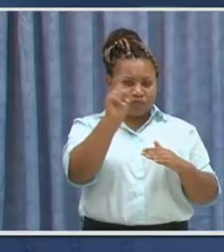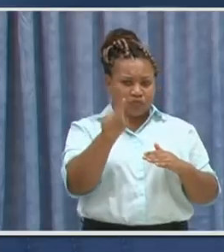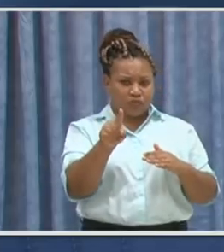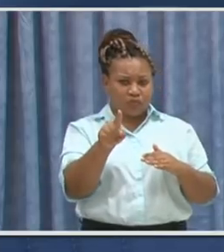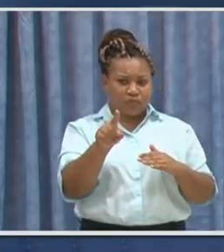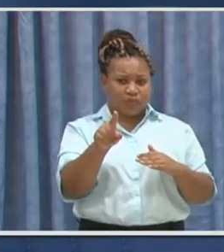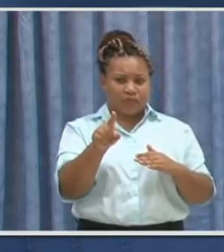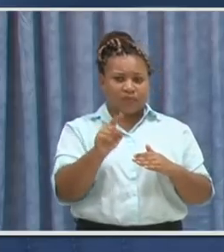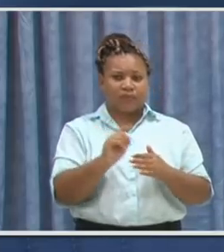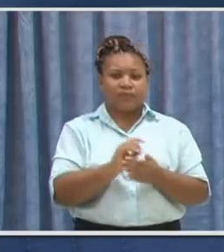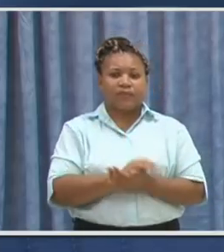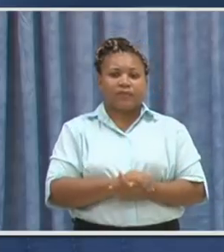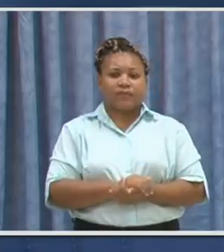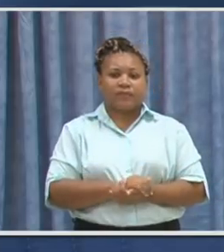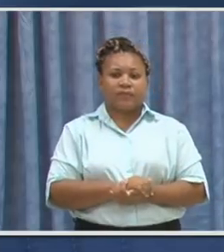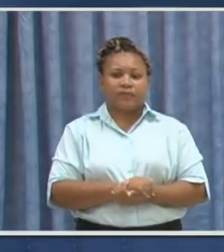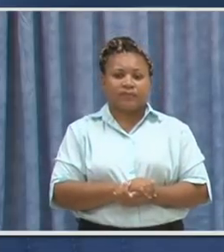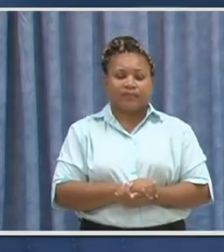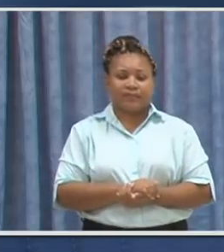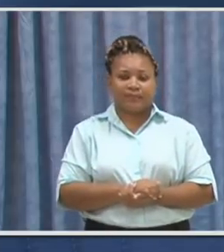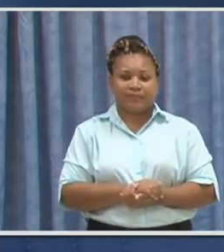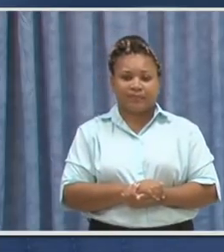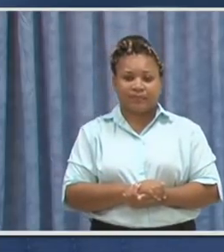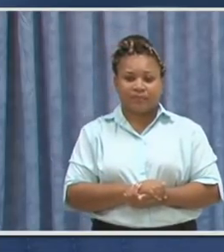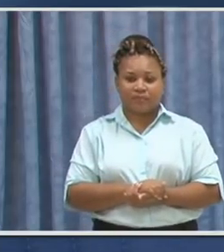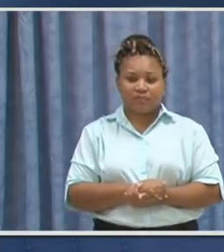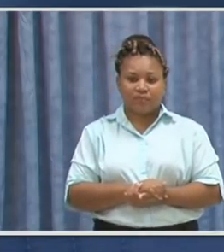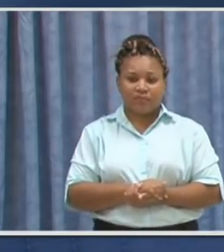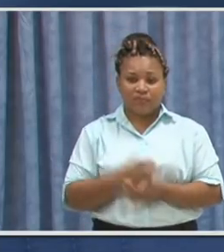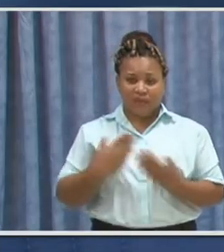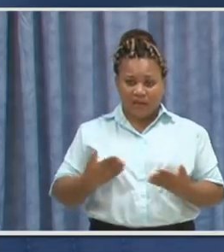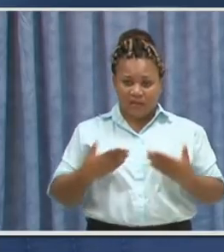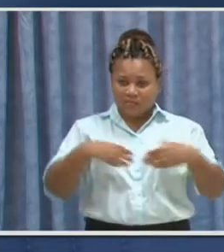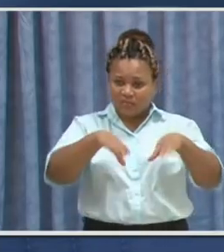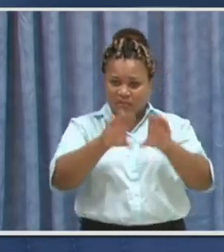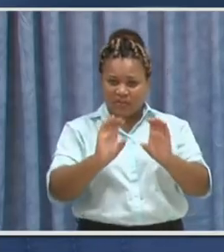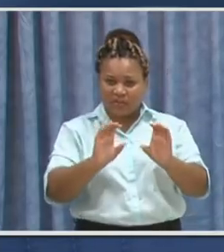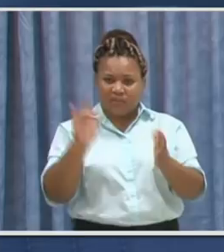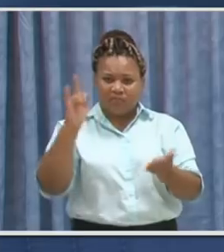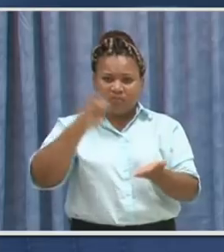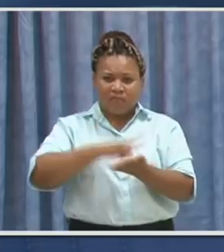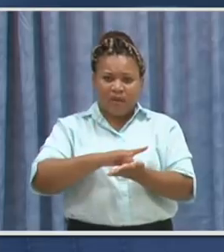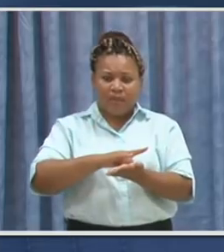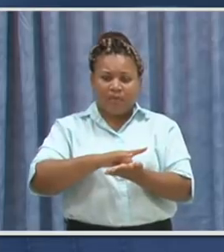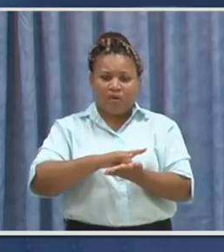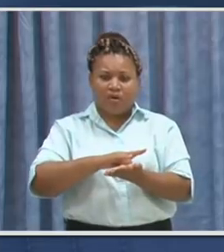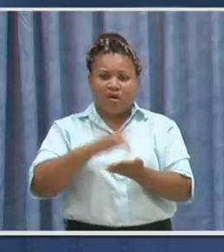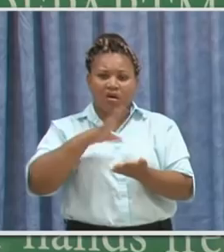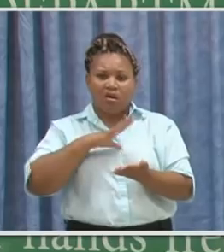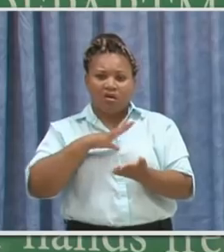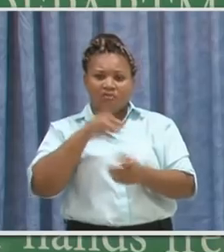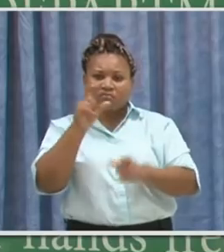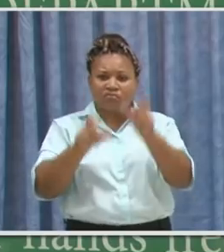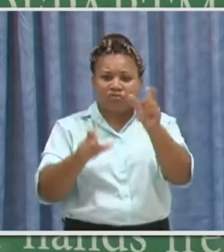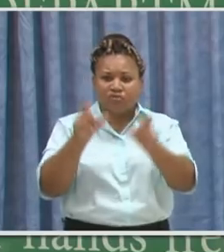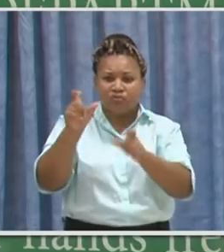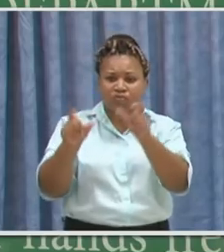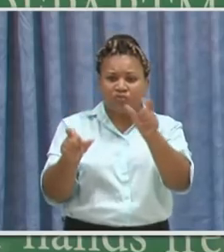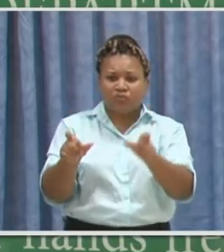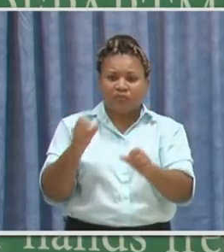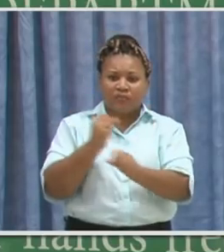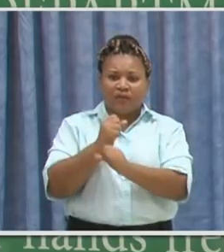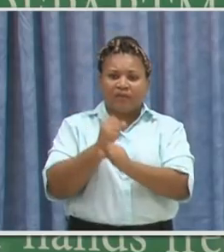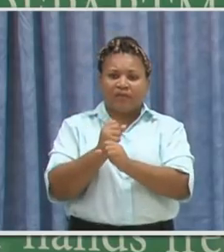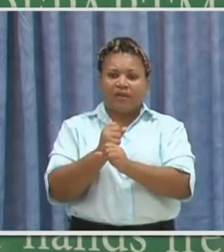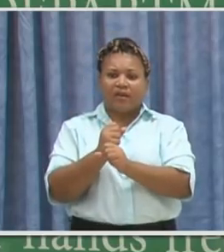tente de payer aujourd'hui et si je perds de quarantaine. Ok. Je vais vous donner une question avant. Oui, il y